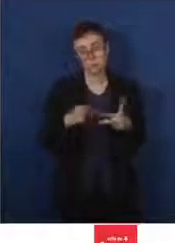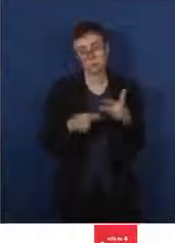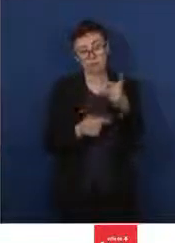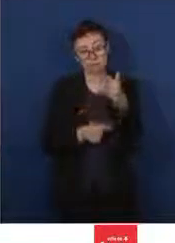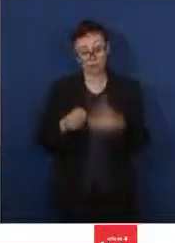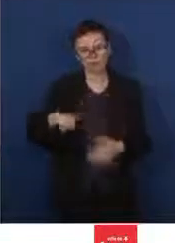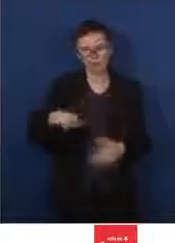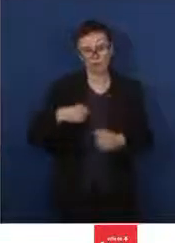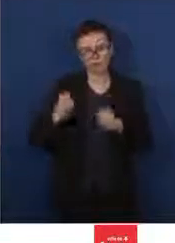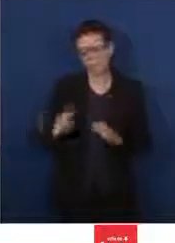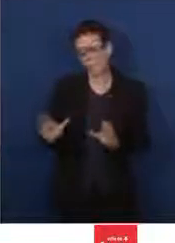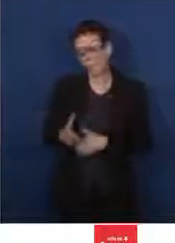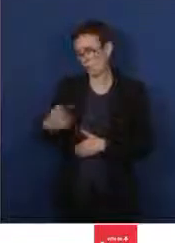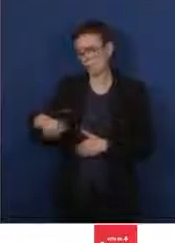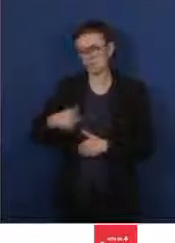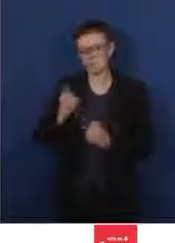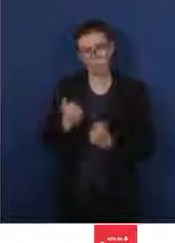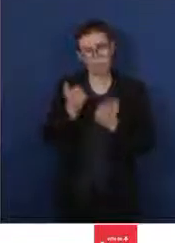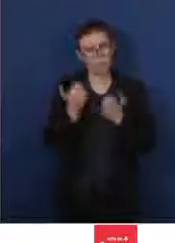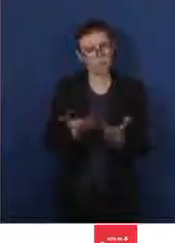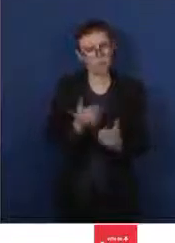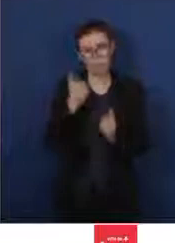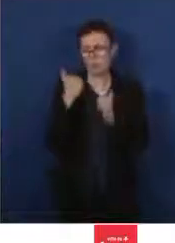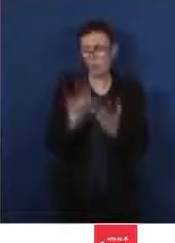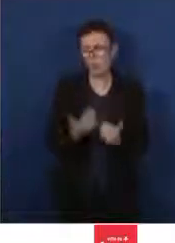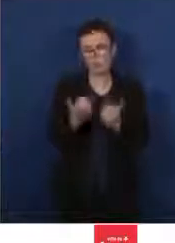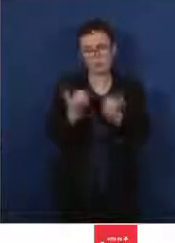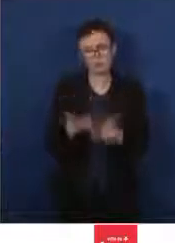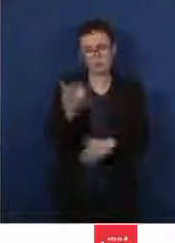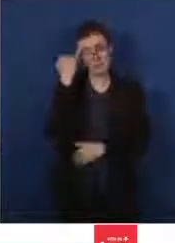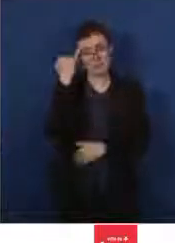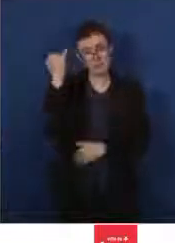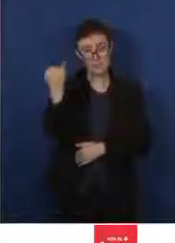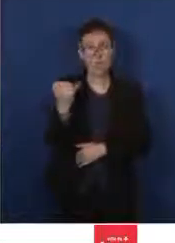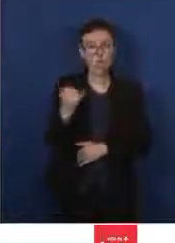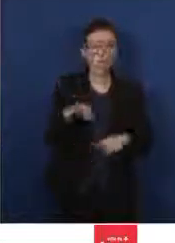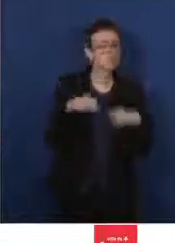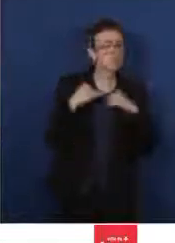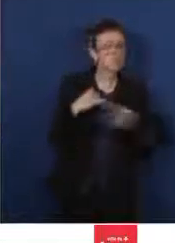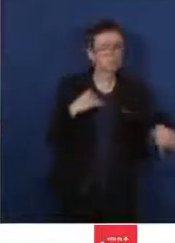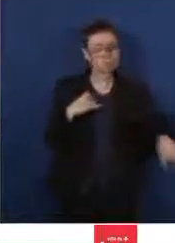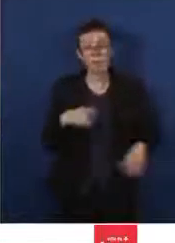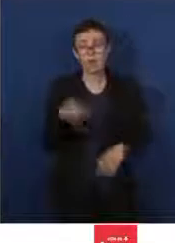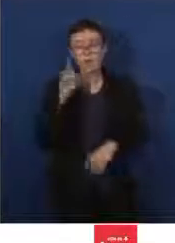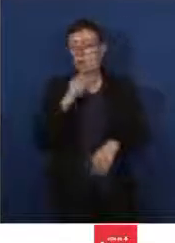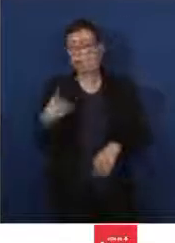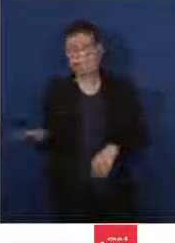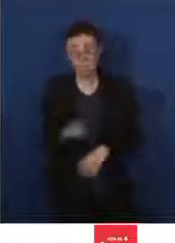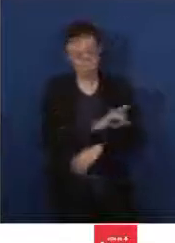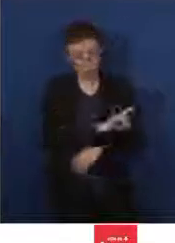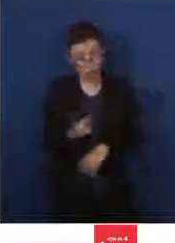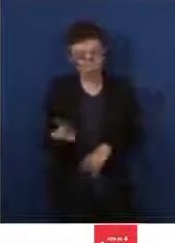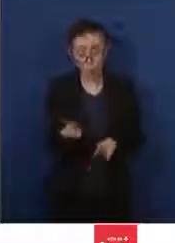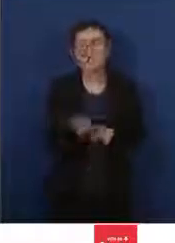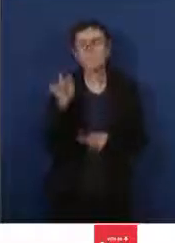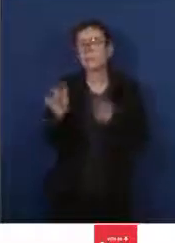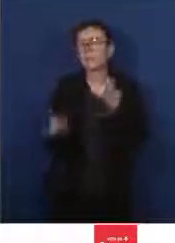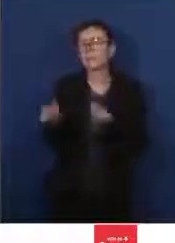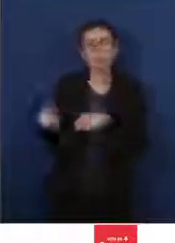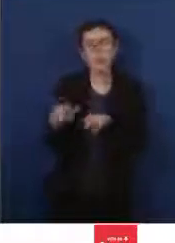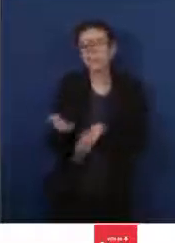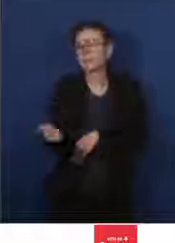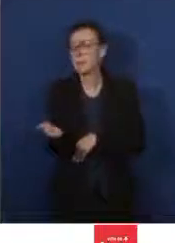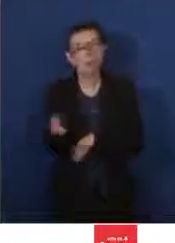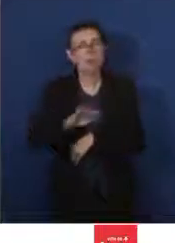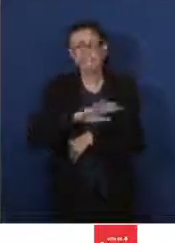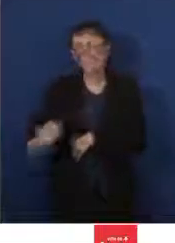durables, ne négligeant ni notre jeunesse, ni les femmes, ni les Lillois dépourvus de domicile et qui ne se borneront pas,